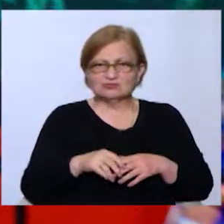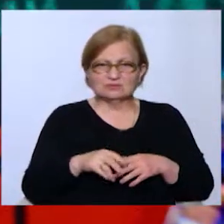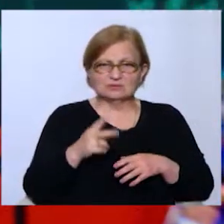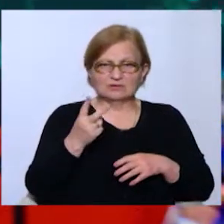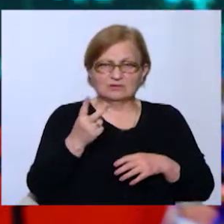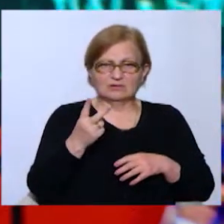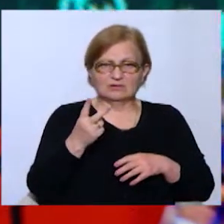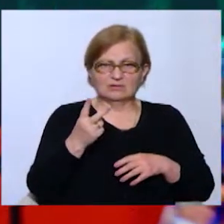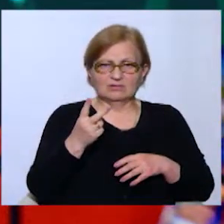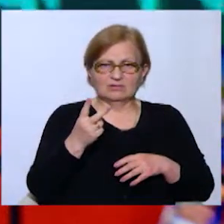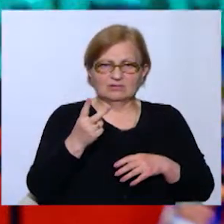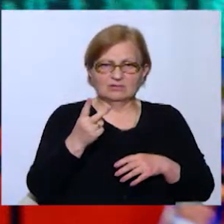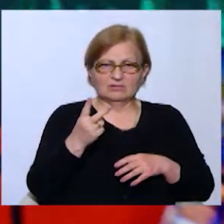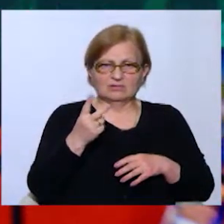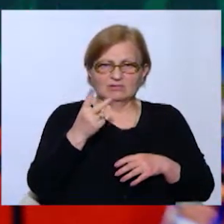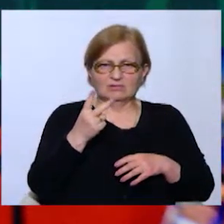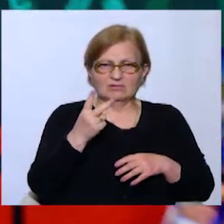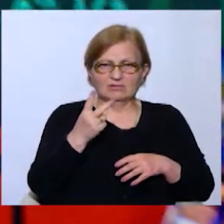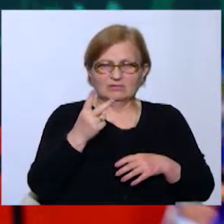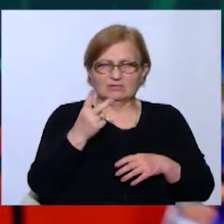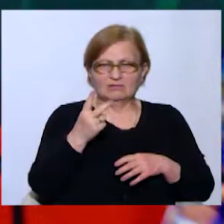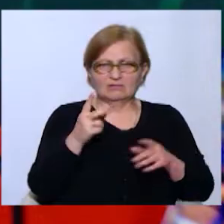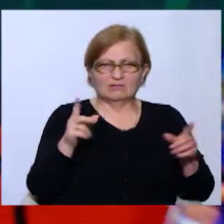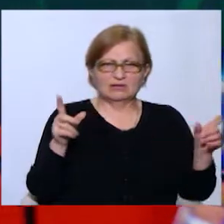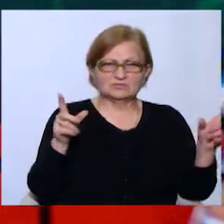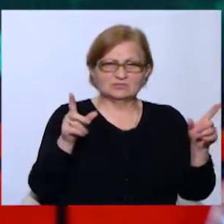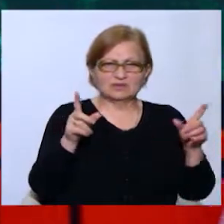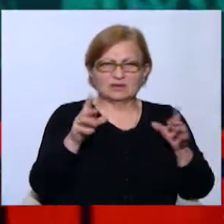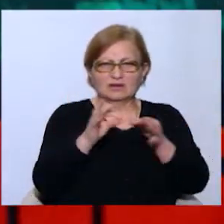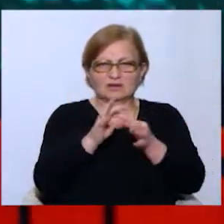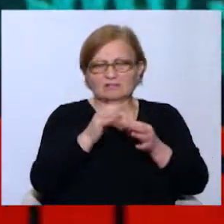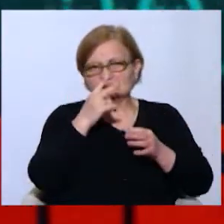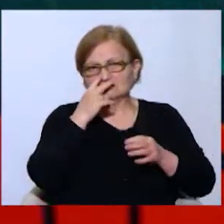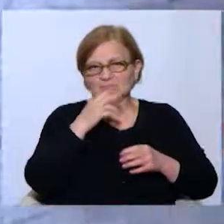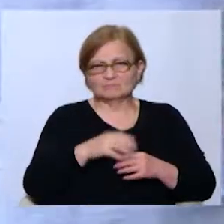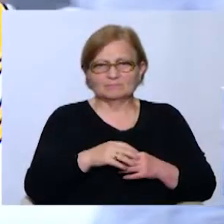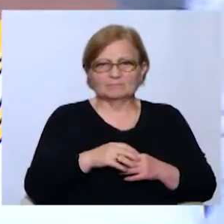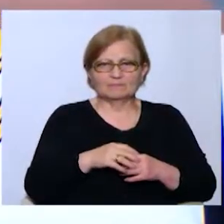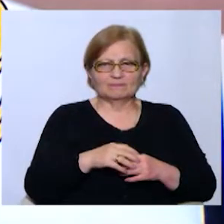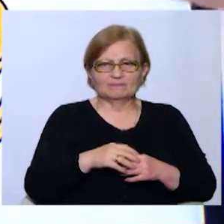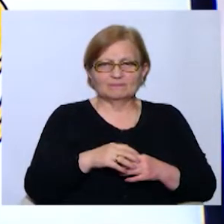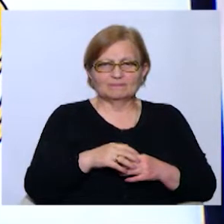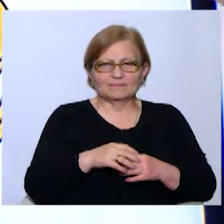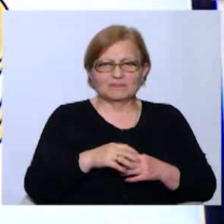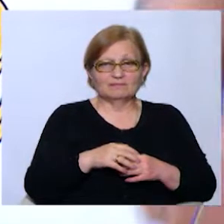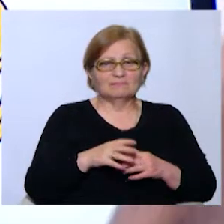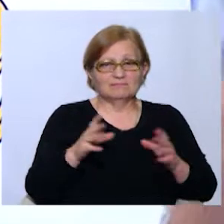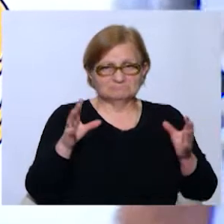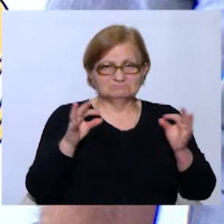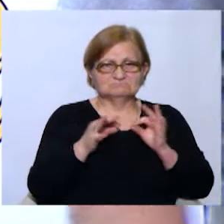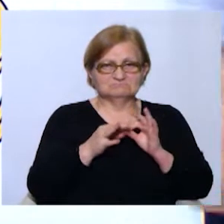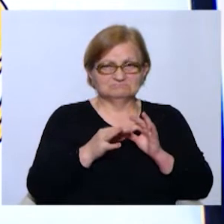ორი რიცხვი დაგვჭა. მოდი ამ ორ რიცხვს შევაერთებთ მე და ვნახოთ თუ იქნება ისიც მეგობრები თუ იქნებიან. აჰა,